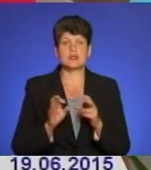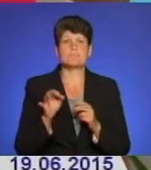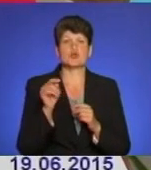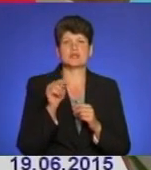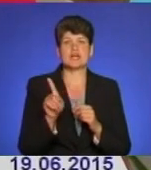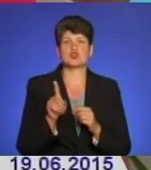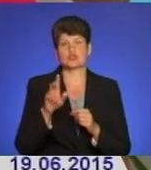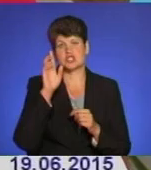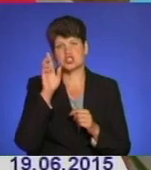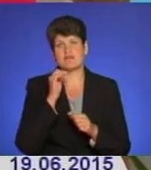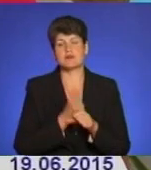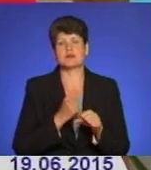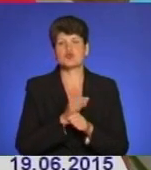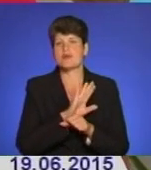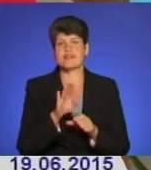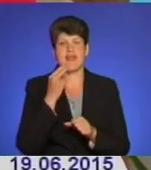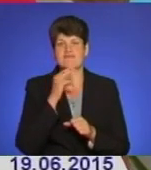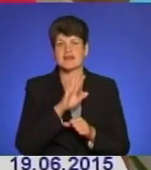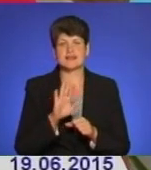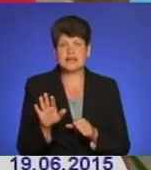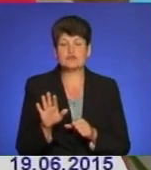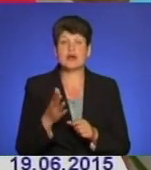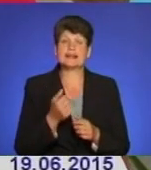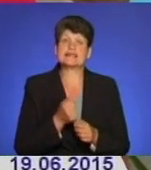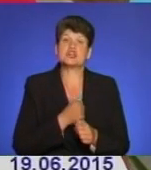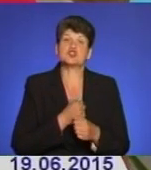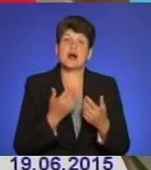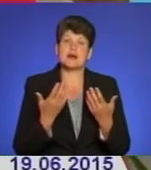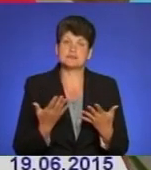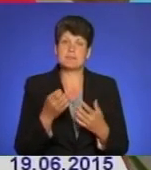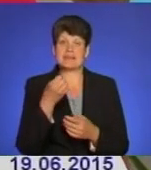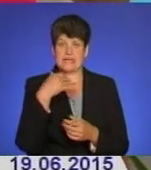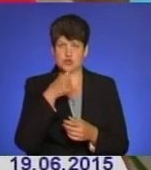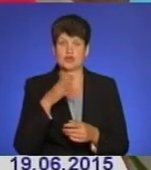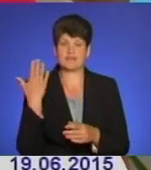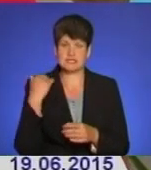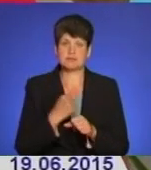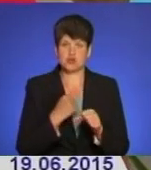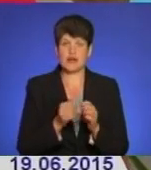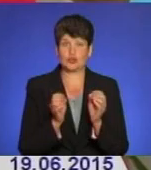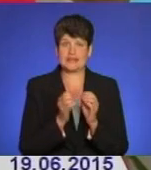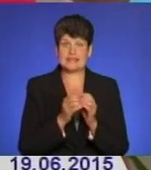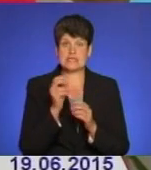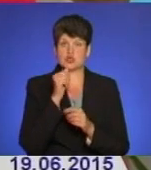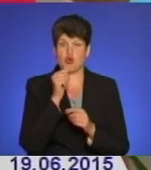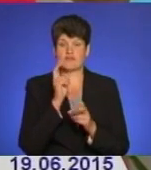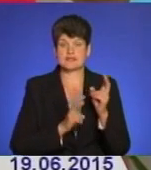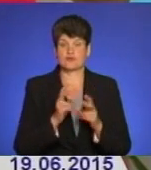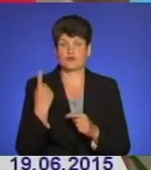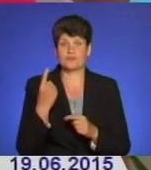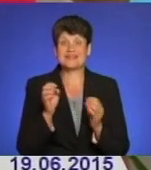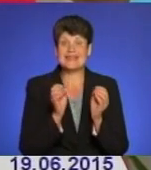що держава працює неефективно. Але, на жаль, 15 років назад у нас працювало 10 цукрових заводів в